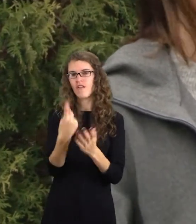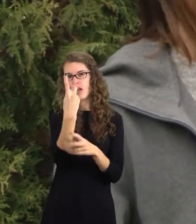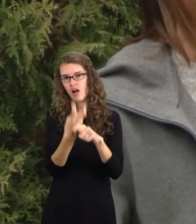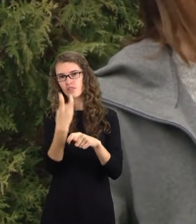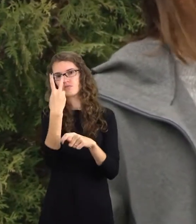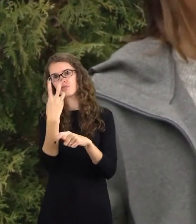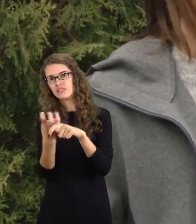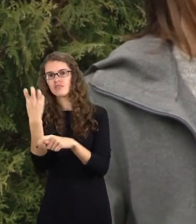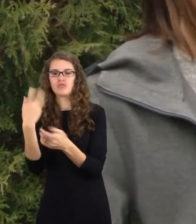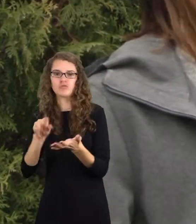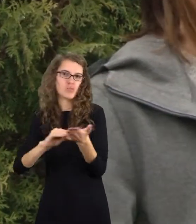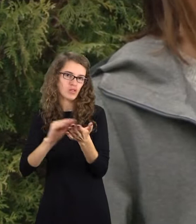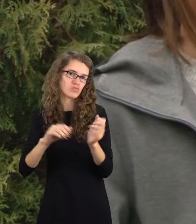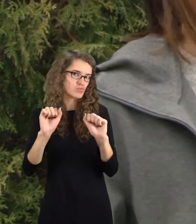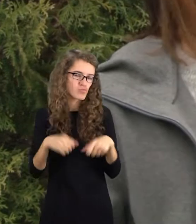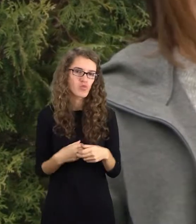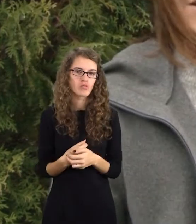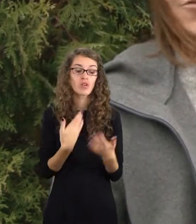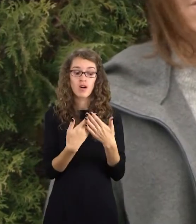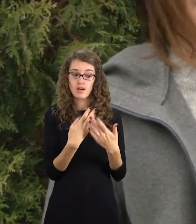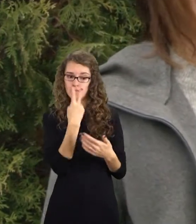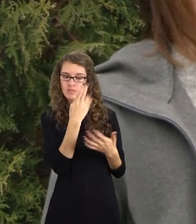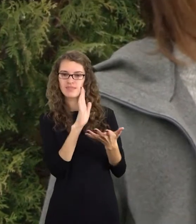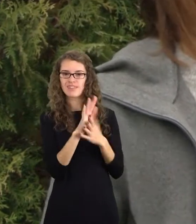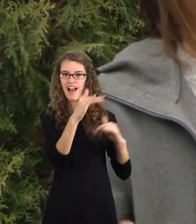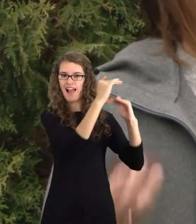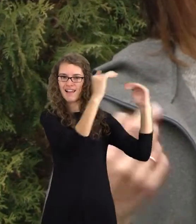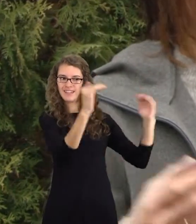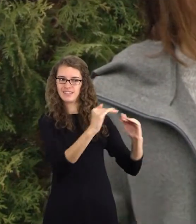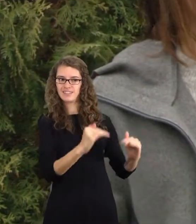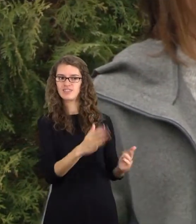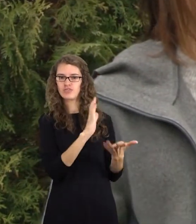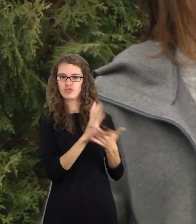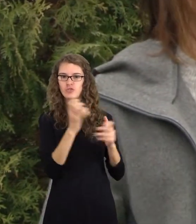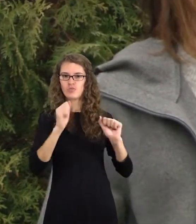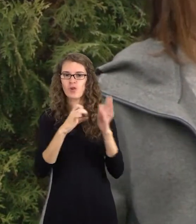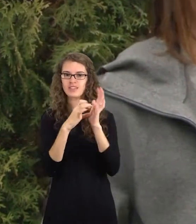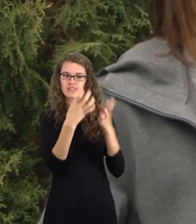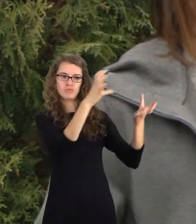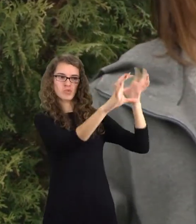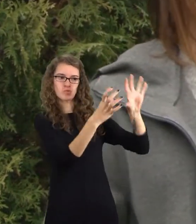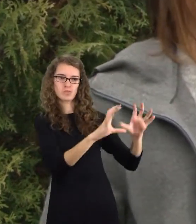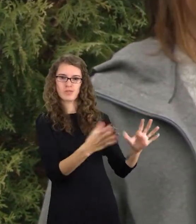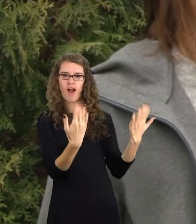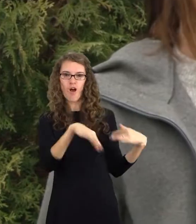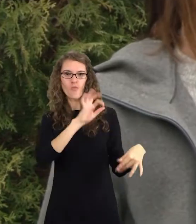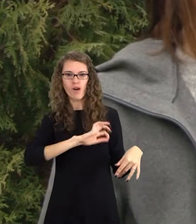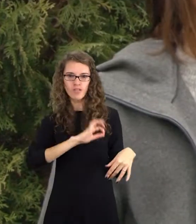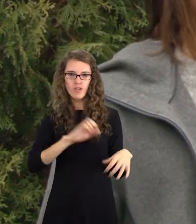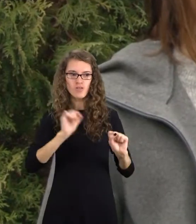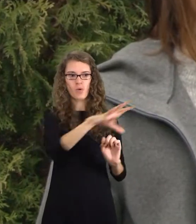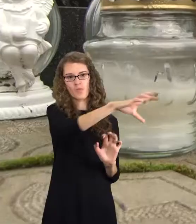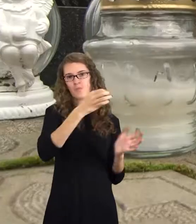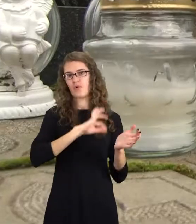ne trečią kartą. Bet būtent, kad turėti lentyną, kurioje galima pasimti tos stiklainius jau panaudotus, to dar